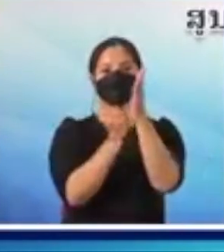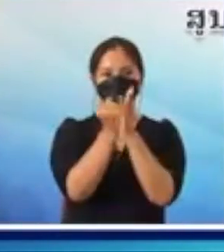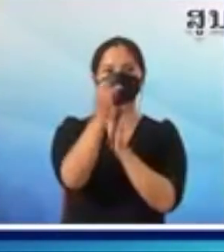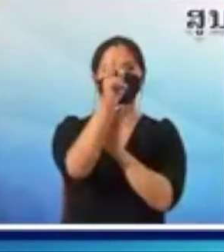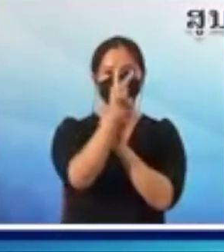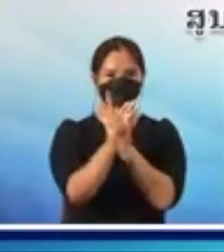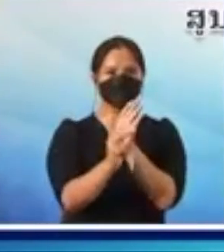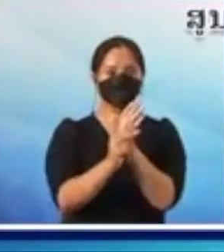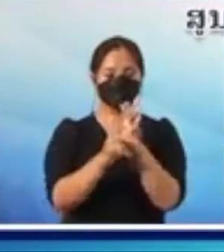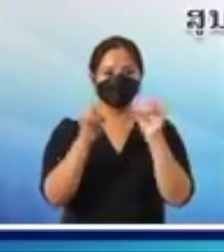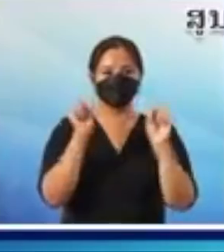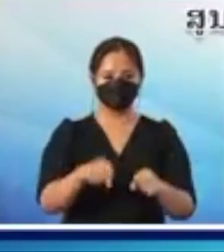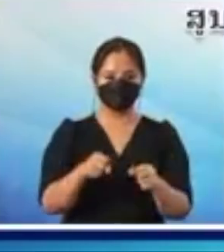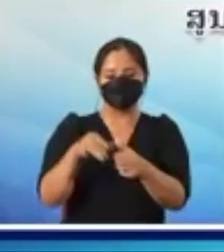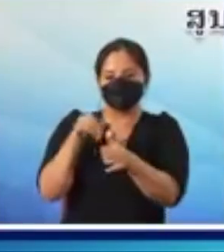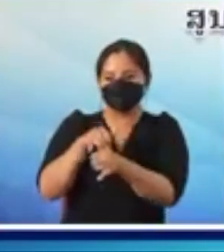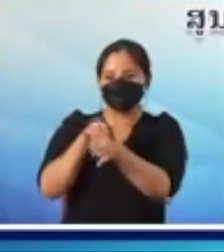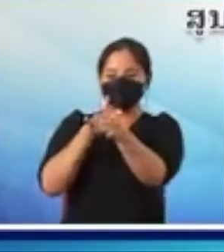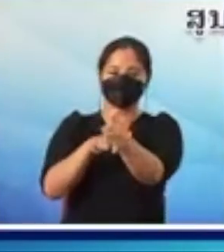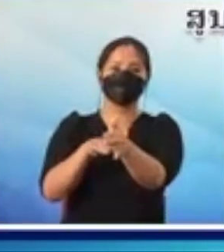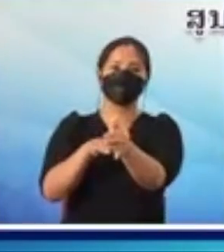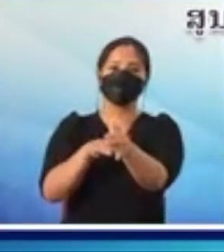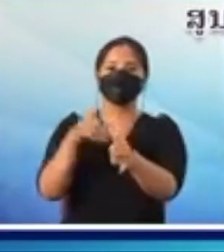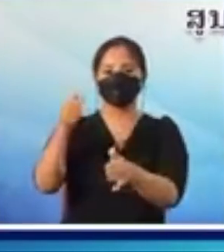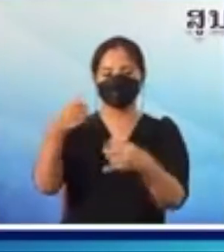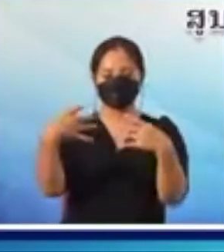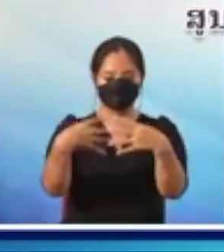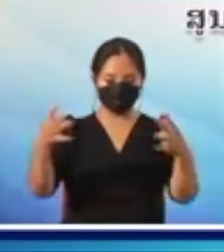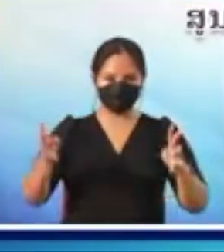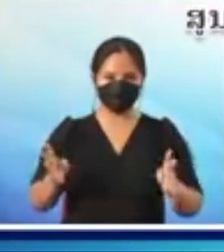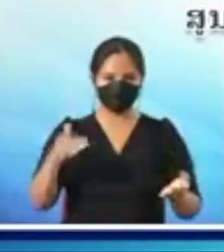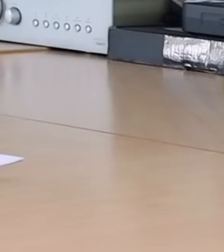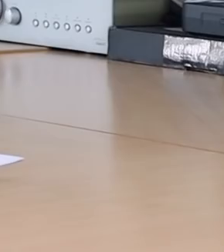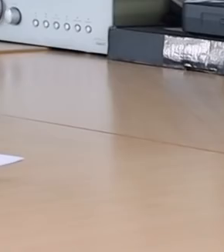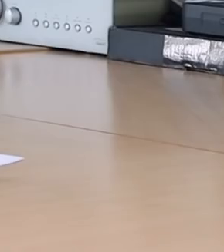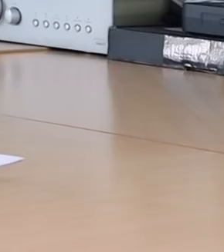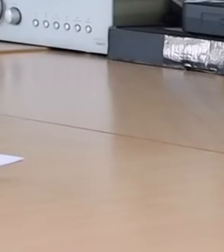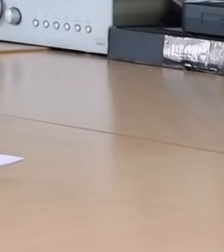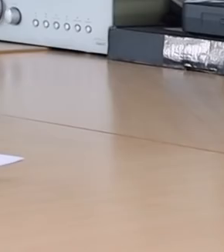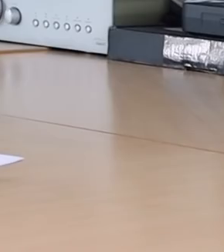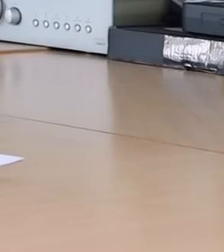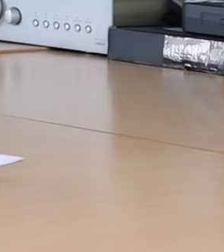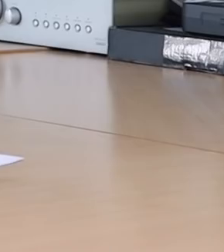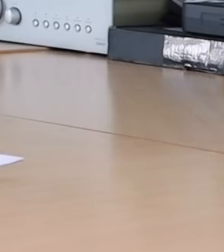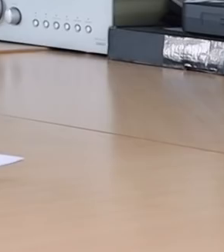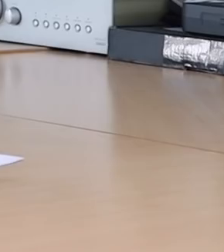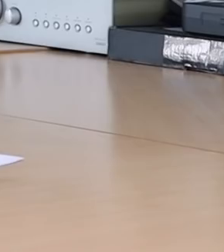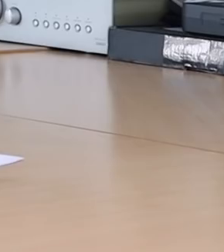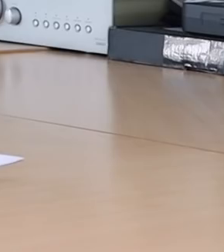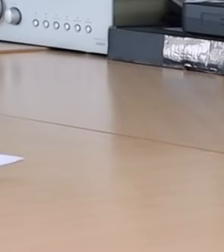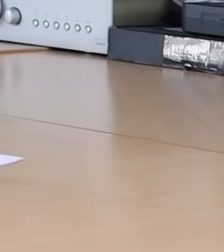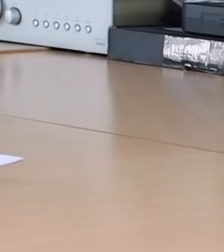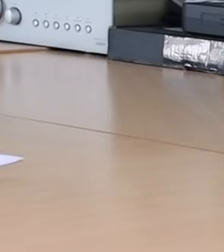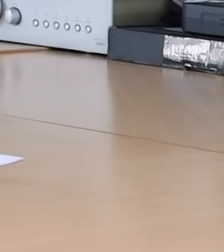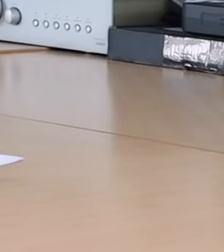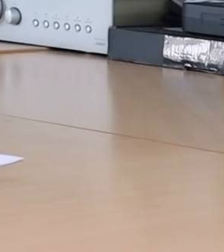ฮาสามารถนำซุงพวกเพิ่นไปสู่สถานที่ปินปัวหรือจำกัดบริเวณ นี่แหละครับเป็นความห่วงใยนะครับแล้วก็ท่านพูดถึ